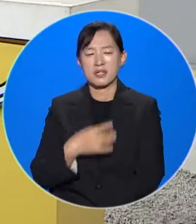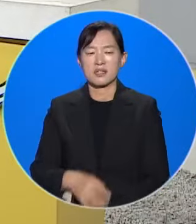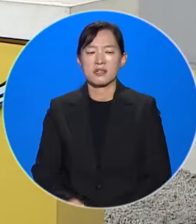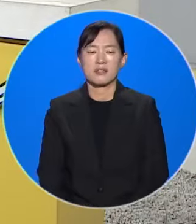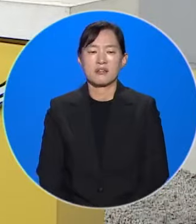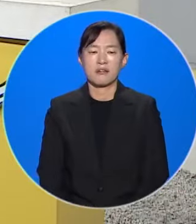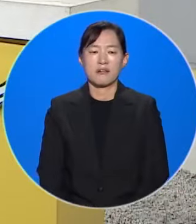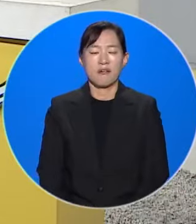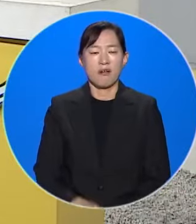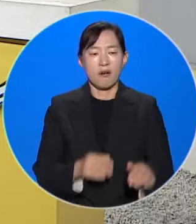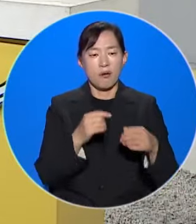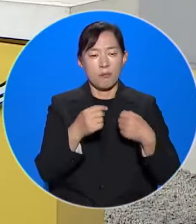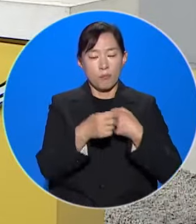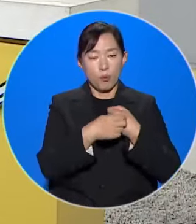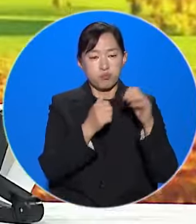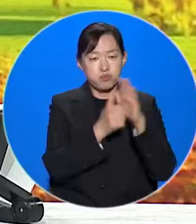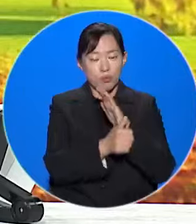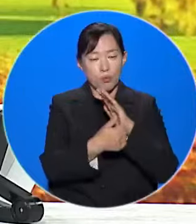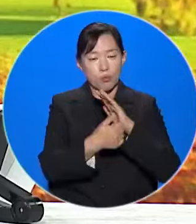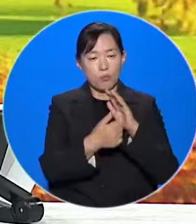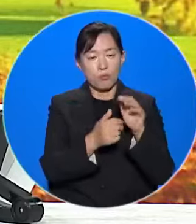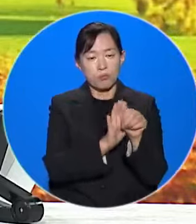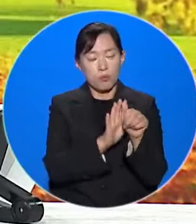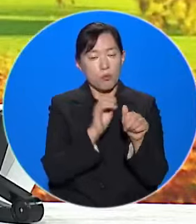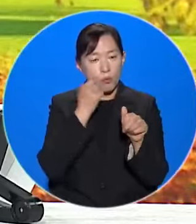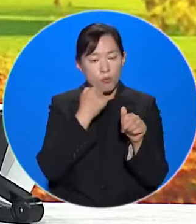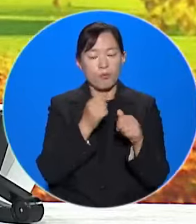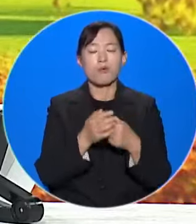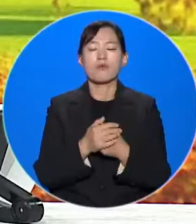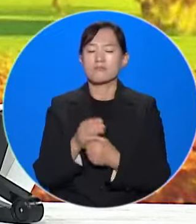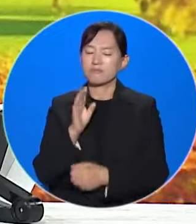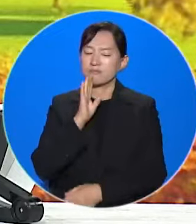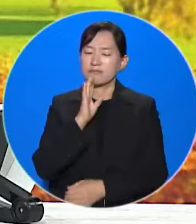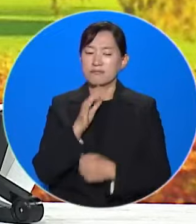중환자실은. 네. 그래, 권사님은 그러면 지금 어떻게 건강 괜찮으세요?